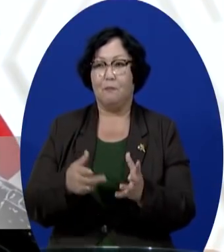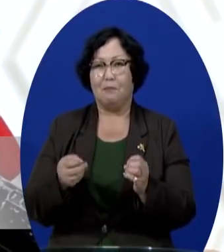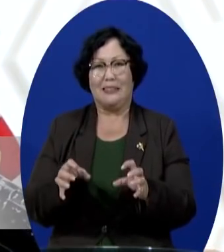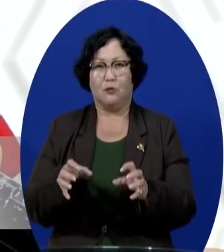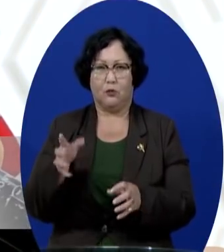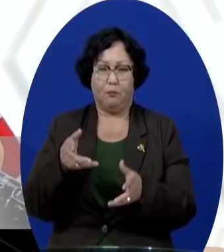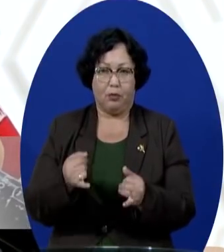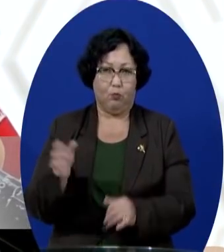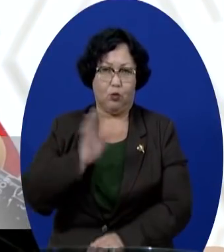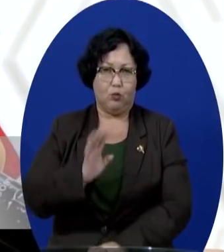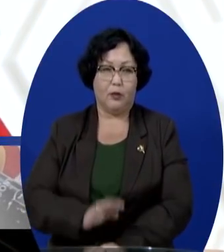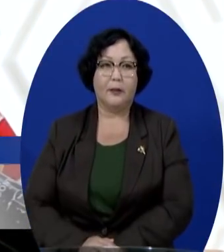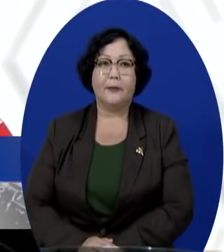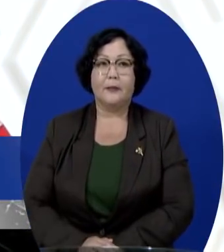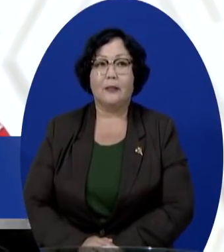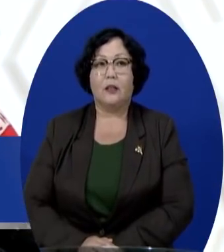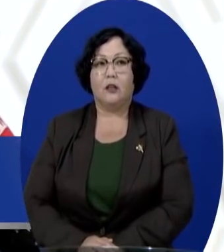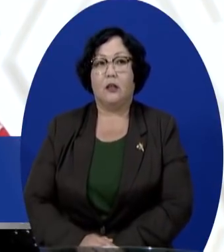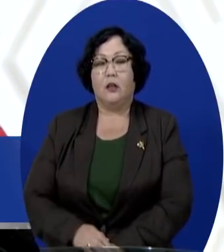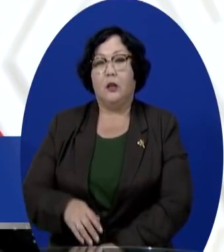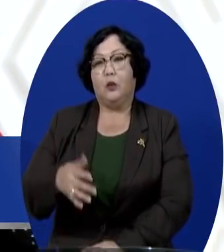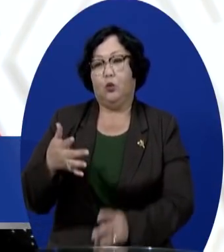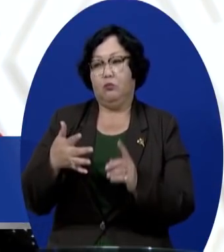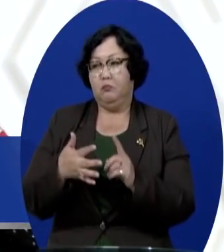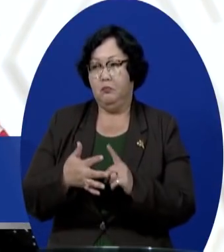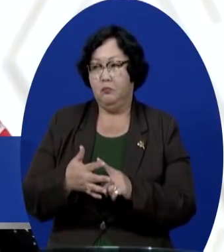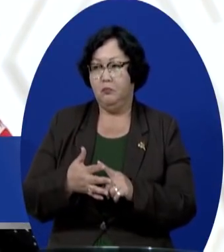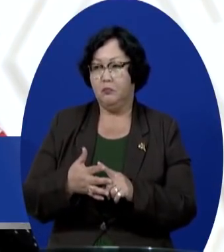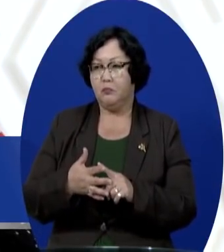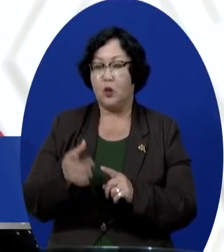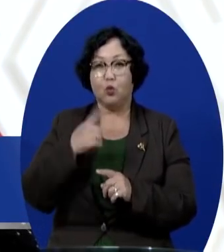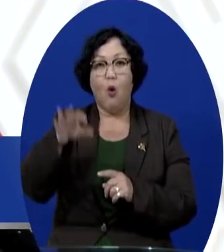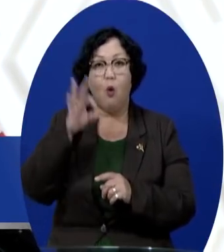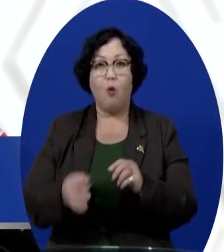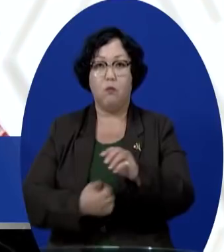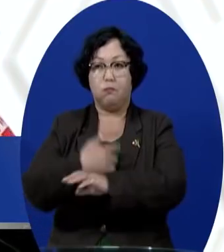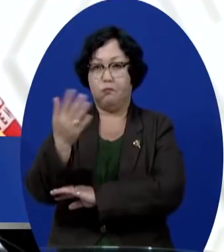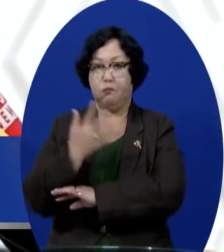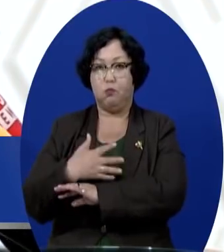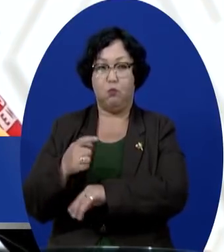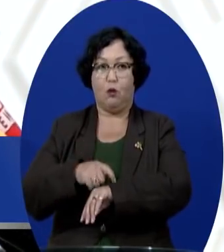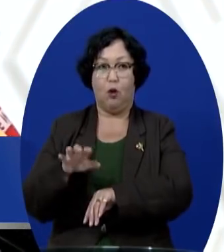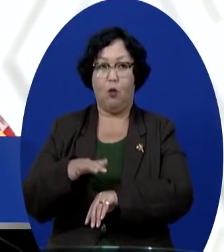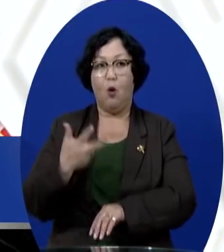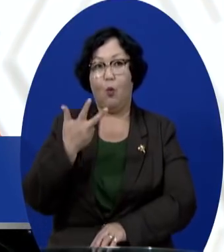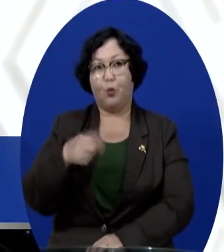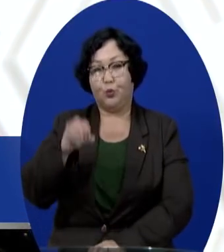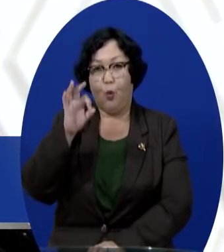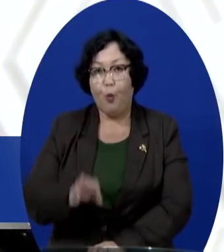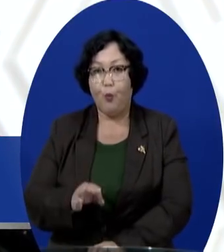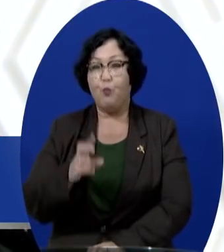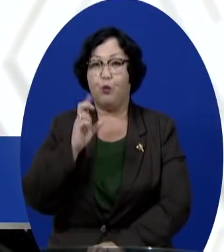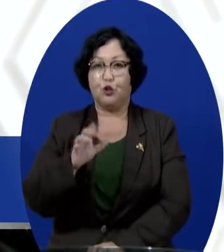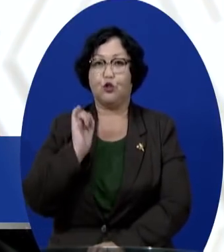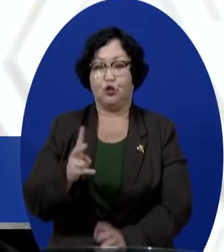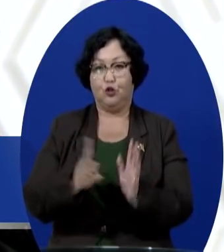одоохондоо нэг 70% нь аарцсан болцсон доороо явж байна. 30 гаруй хүн одоо аарцсан болц руугаа шилжээд ерөнхийдөө 9